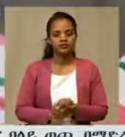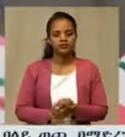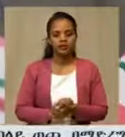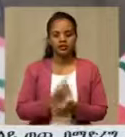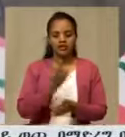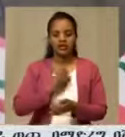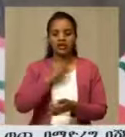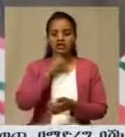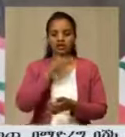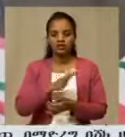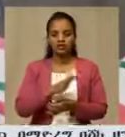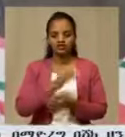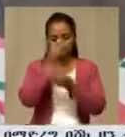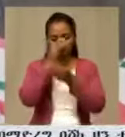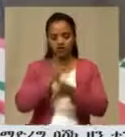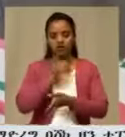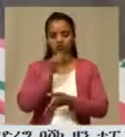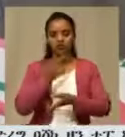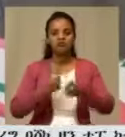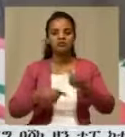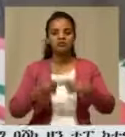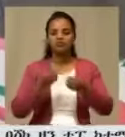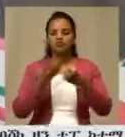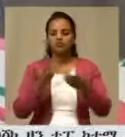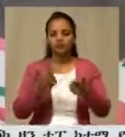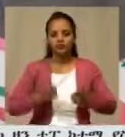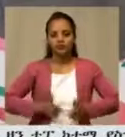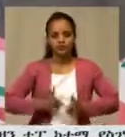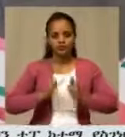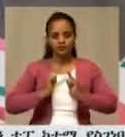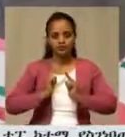ሳትጠይቁ ሳታስተዋውቁ የሚመጣ ብዙ እድል ይኖራል።